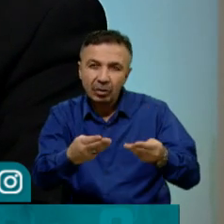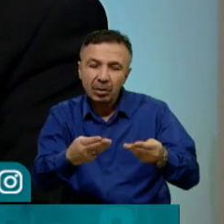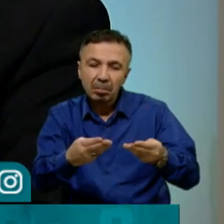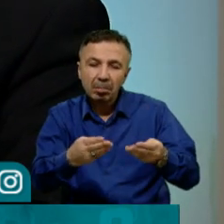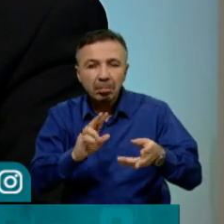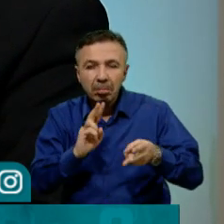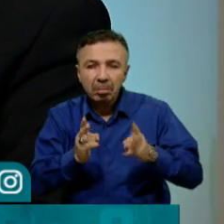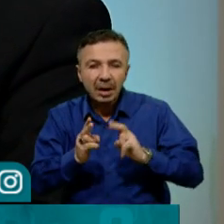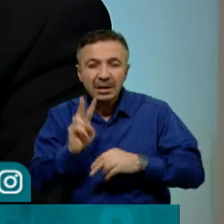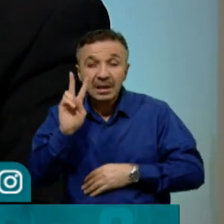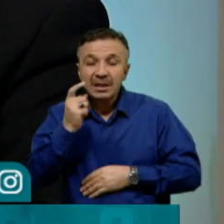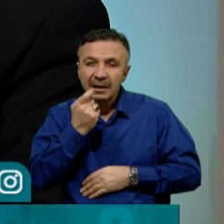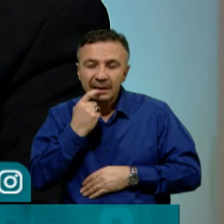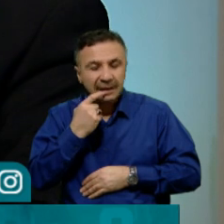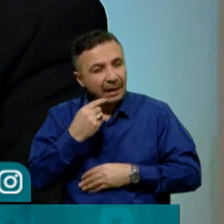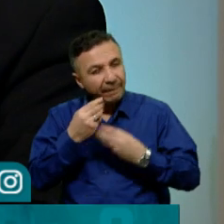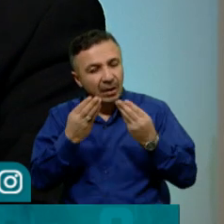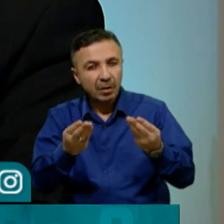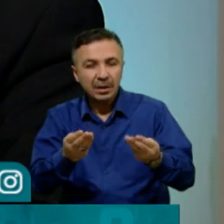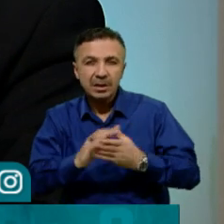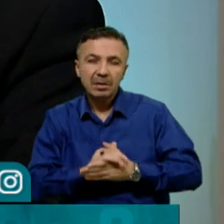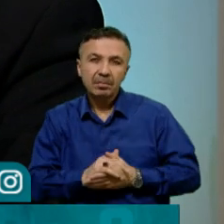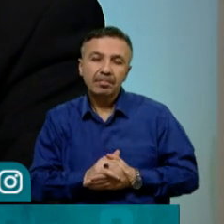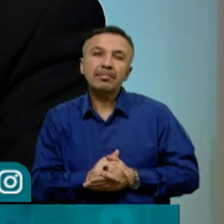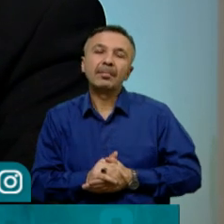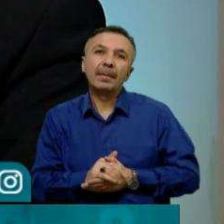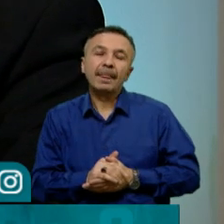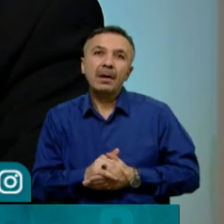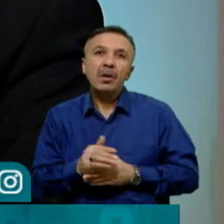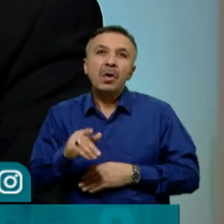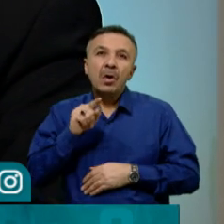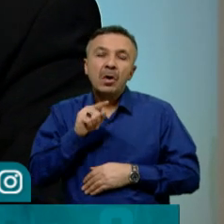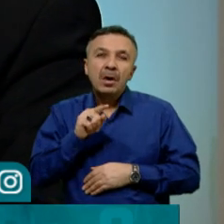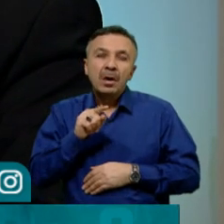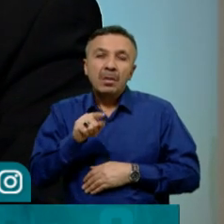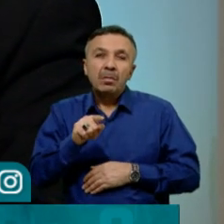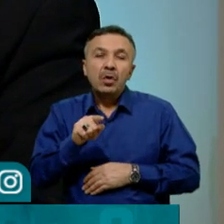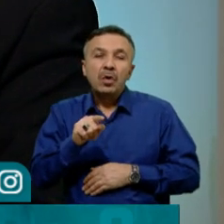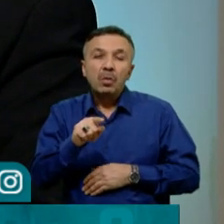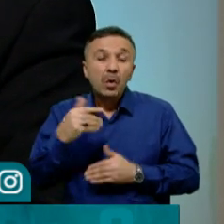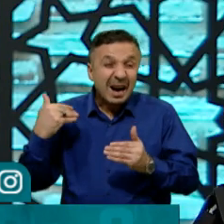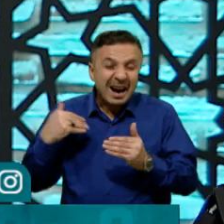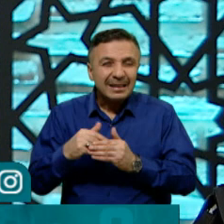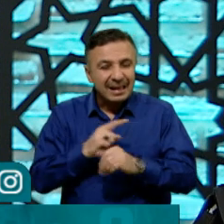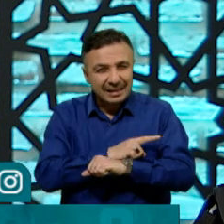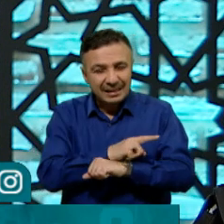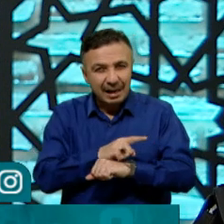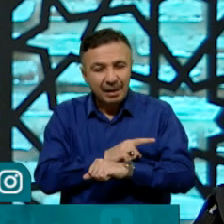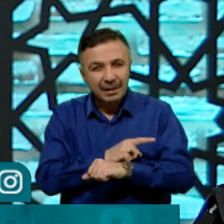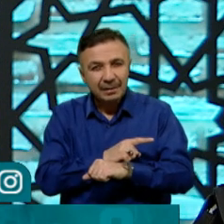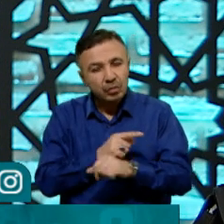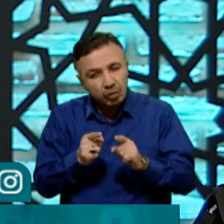vardır biliyorsun son kullanma tarihi o tarihe kadar bunu veriyorum ondan ve bu bu kadar zaman dilimi